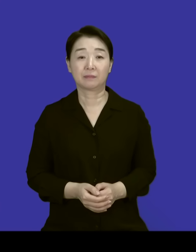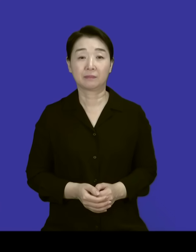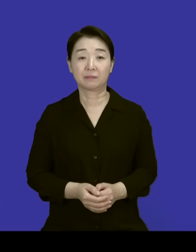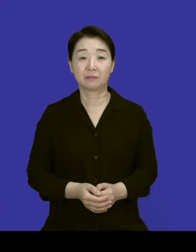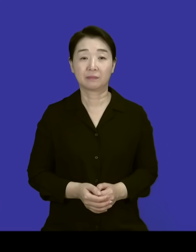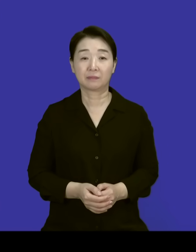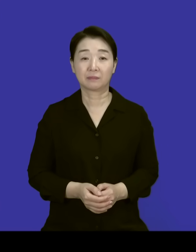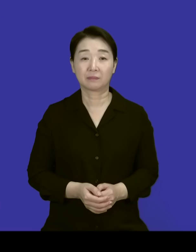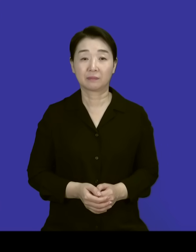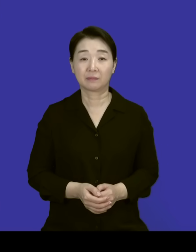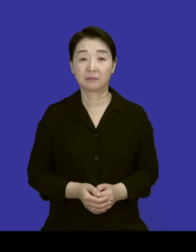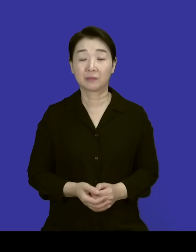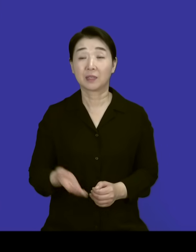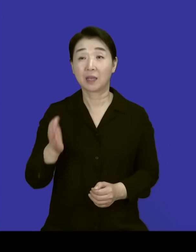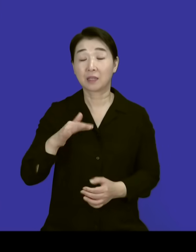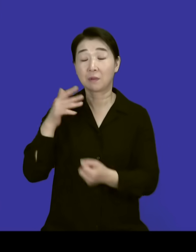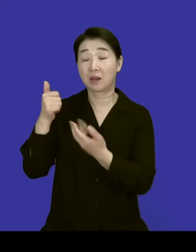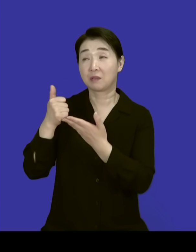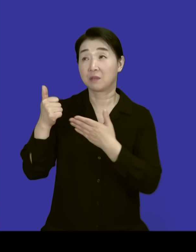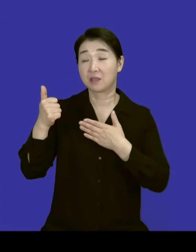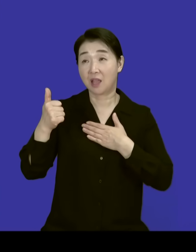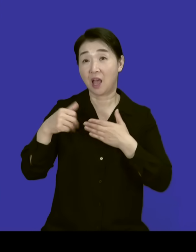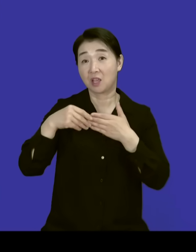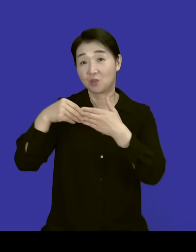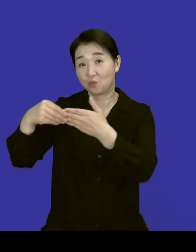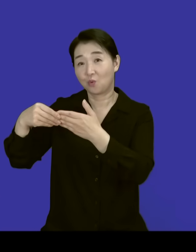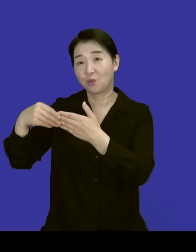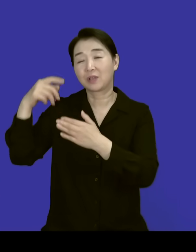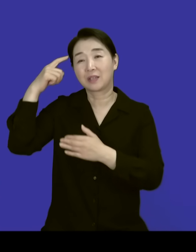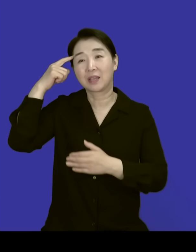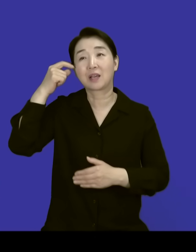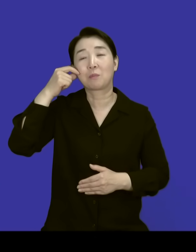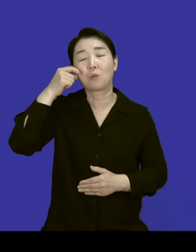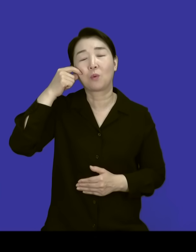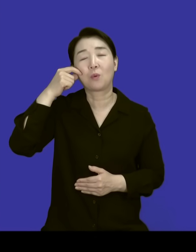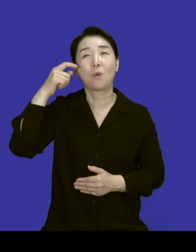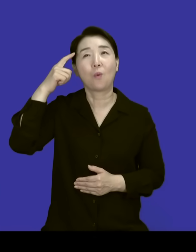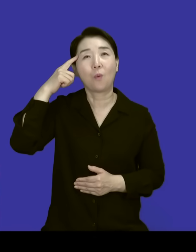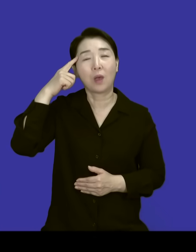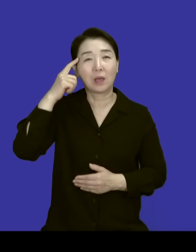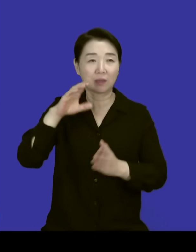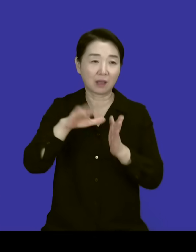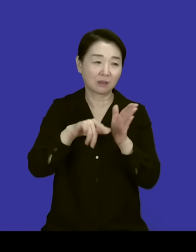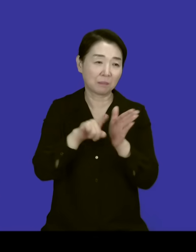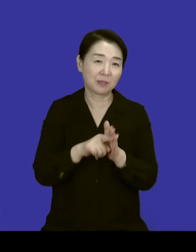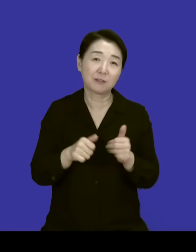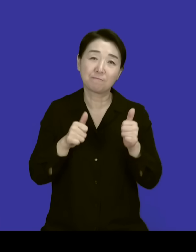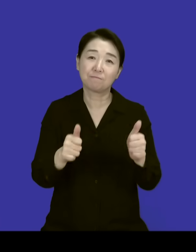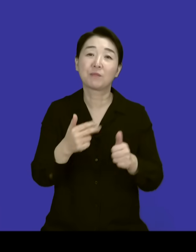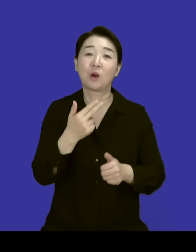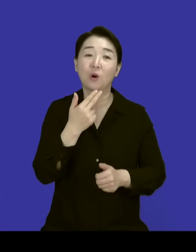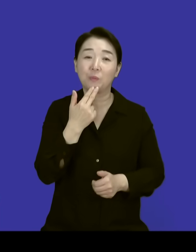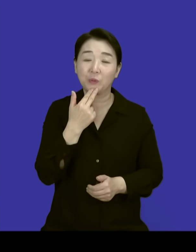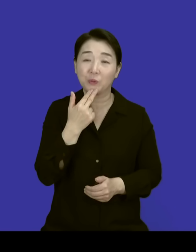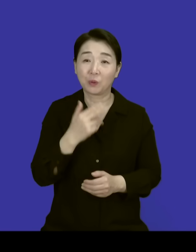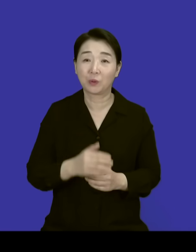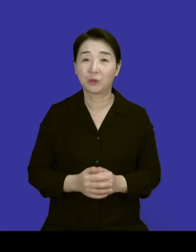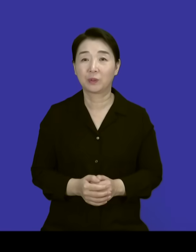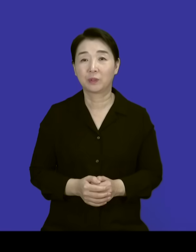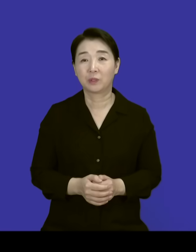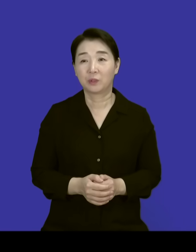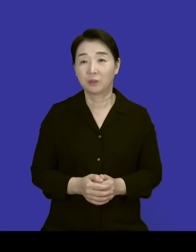하나님이 이렇게 만들어 주실 거라는 생각은 사실 못했죠. 네. 그때는 너무 이렇게 신실하지도 않았고 예. 어머니의 그냥 기도 그냥 뭐 주위에서 보는 우리